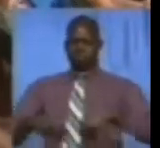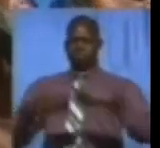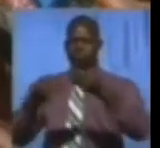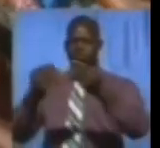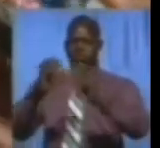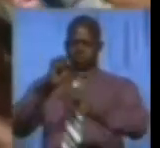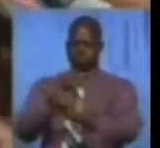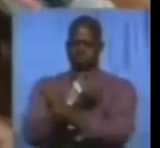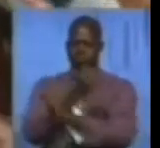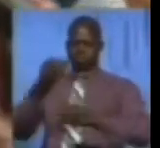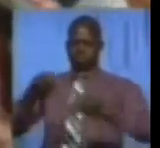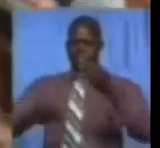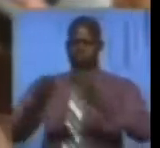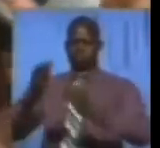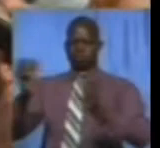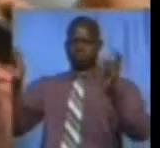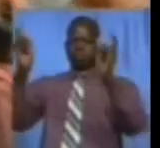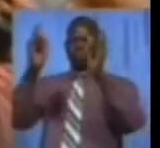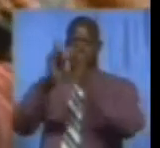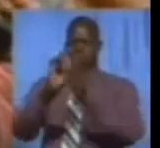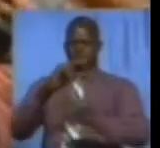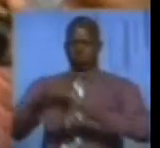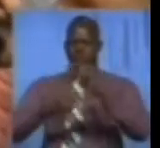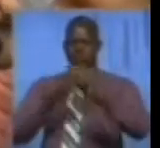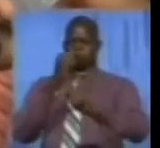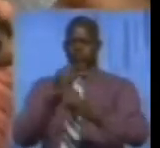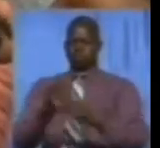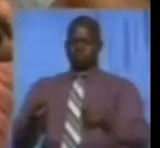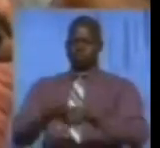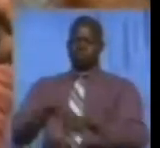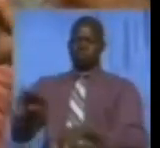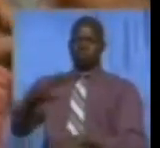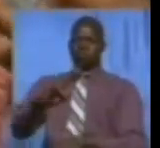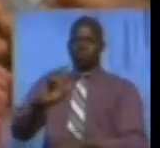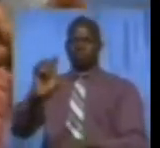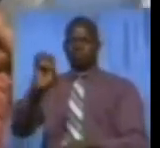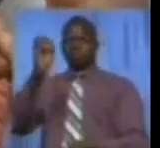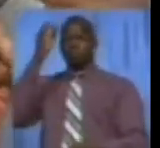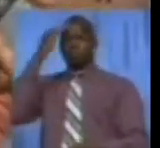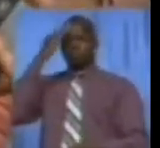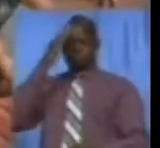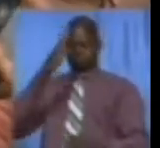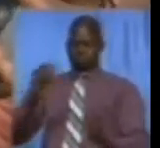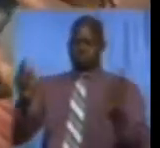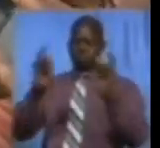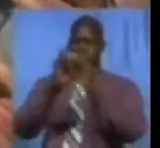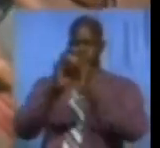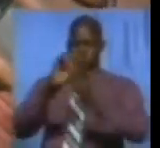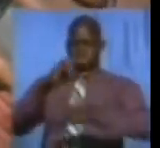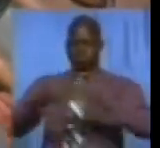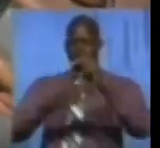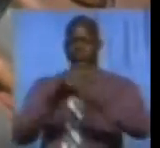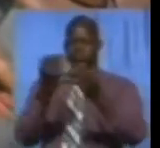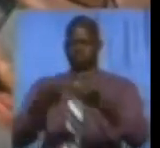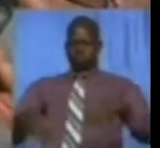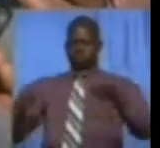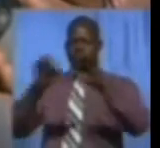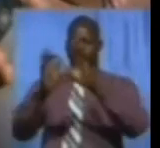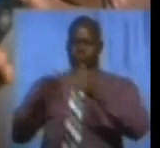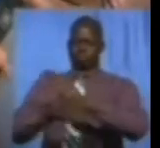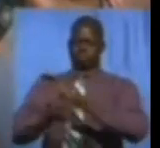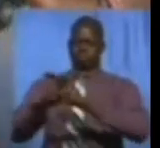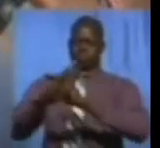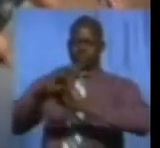juridique au parc national darly parce que comme vous le savez et c'est un parc national d'importance nationale régionale et